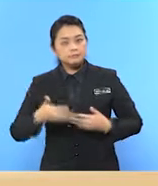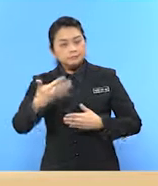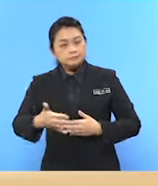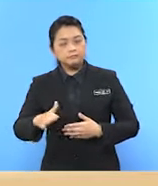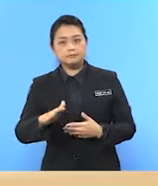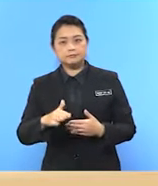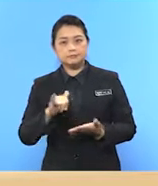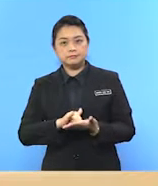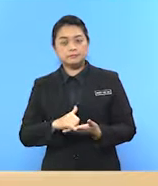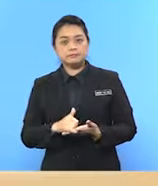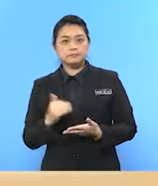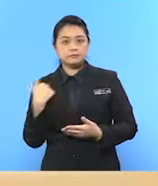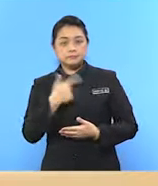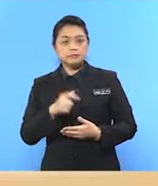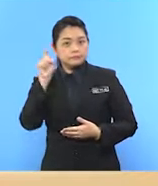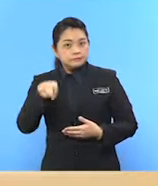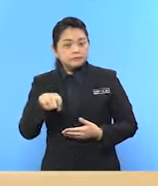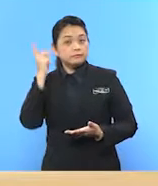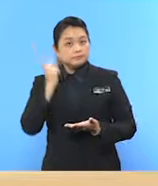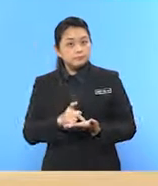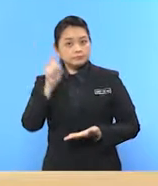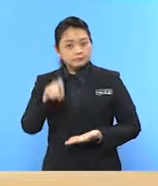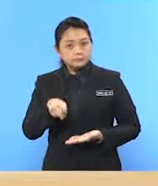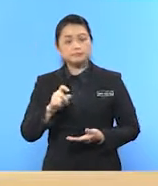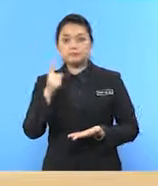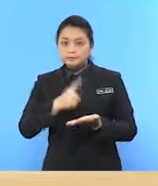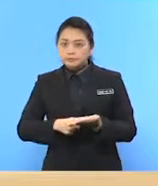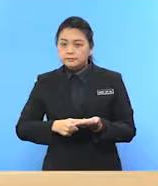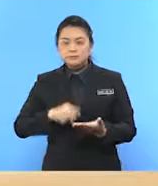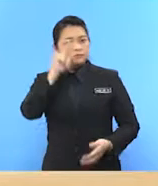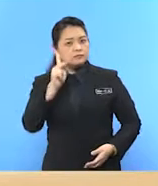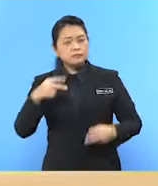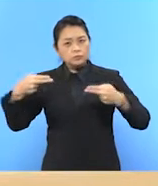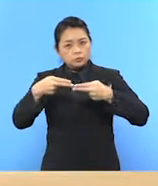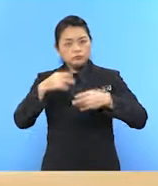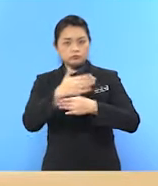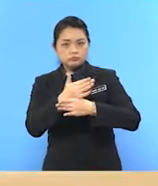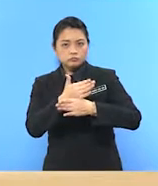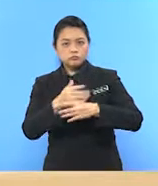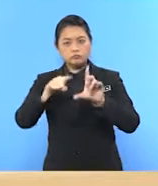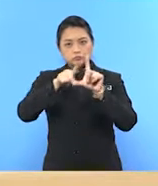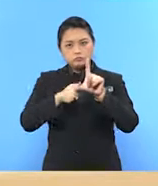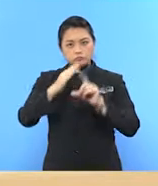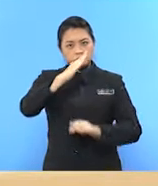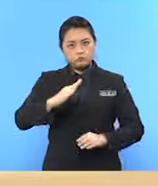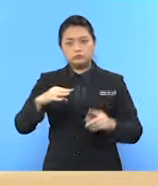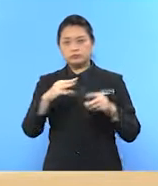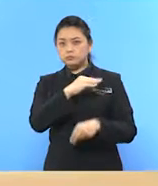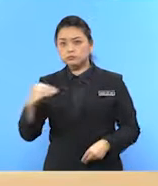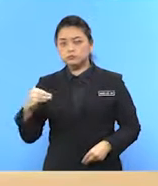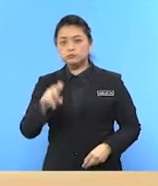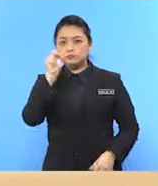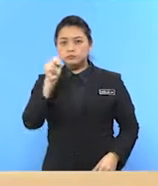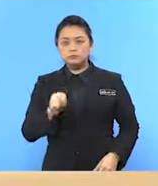Seterusnya, murid-murid, kita hendak mengenal pasti apakah hubungan antara sudut tirus dengan